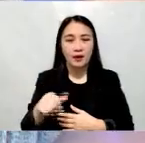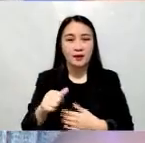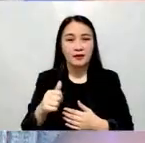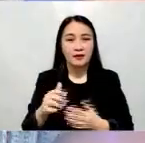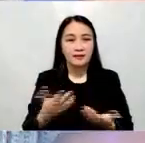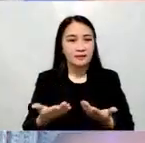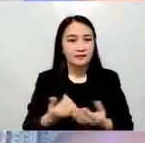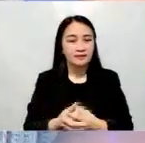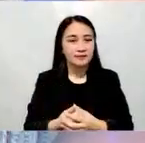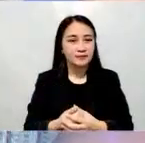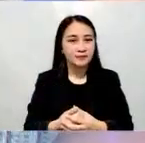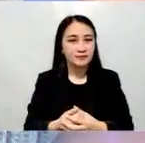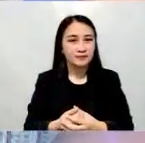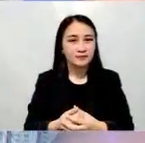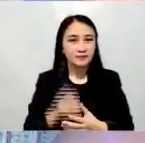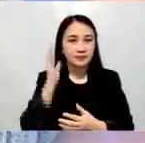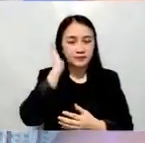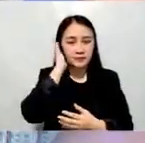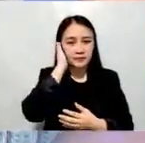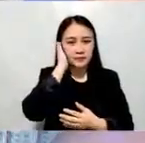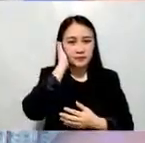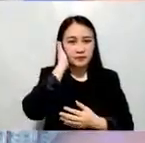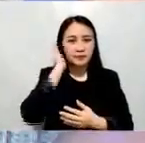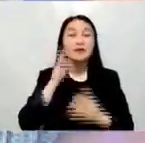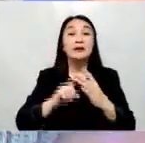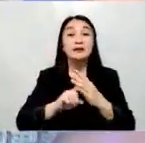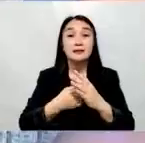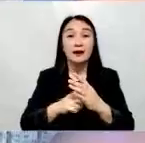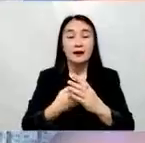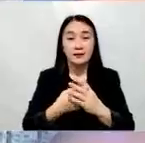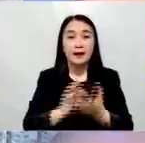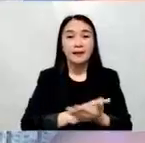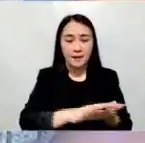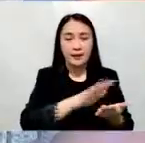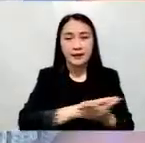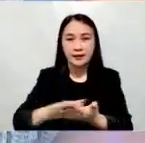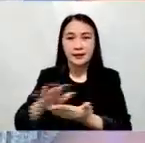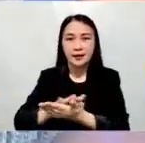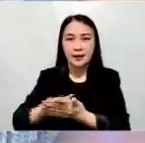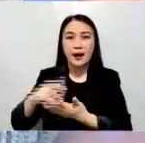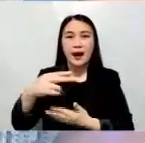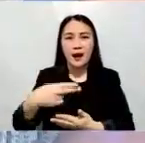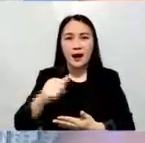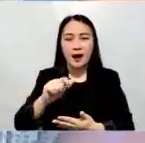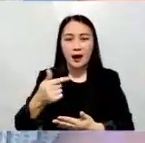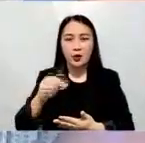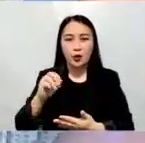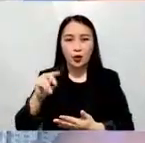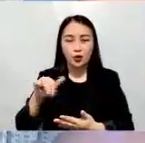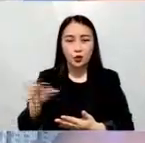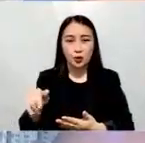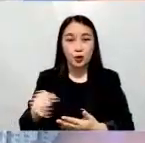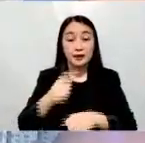Tiyempo sa opisyal na pagpasok ng tag-ulan, sinimulan na ang paglilinis sa Hagonoy Creek sa Taguig. Kung hindi